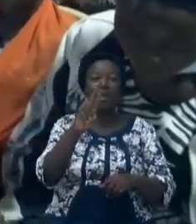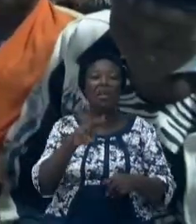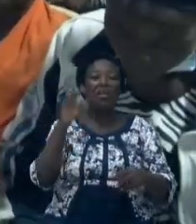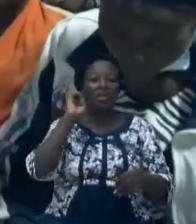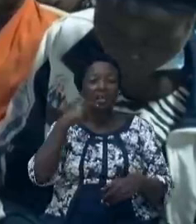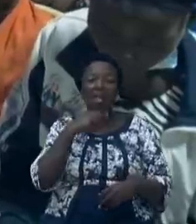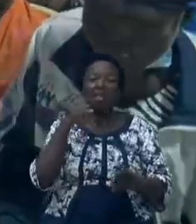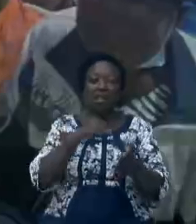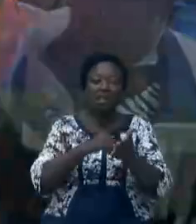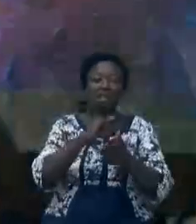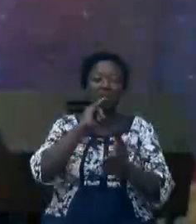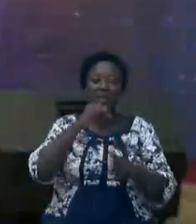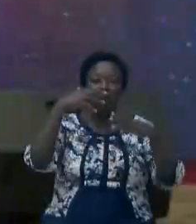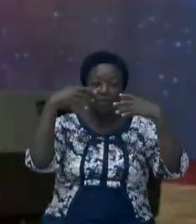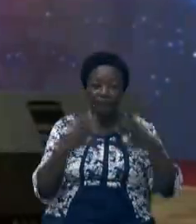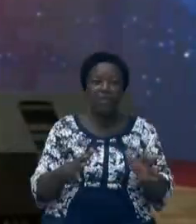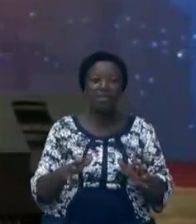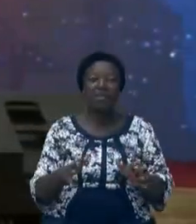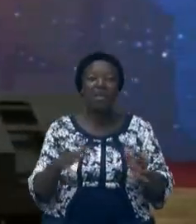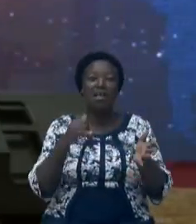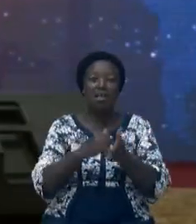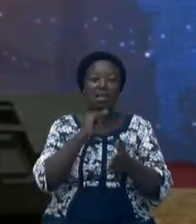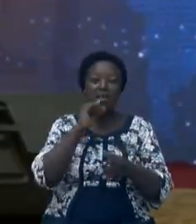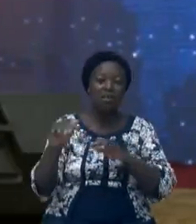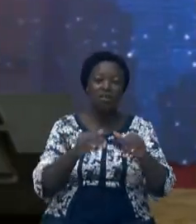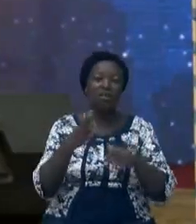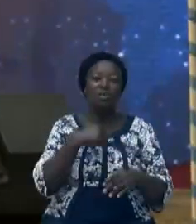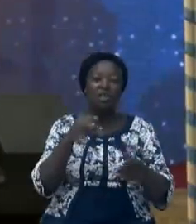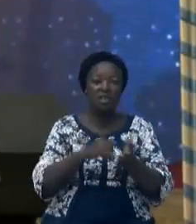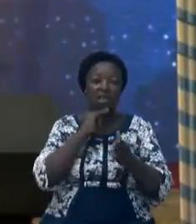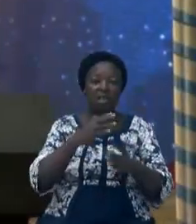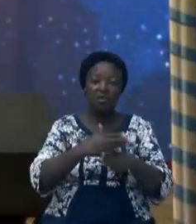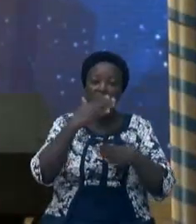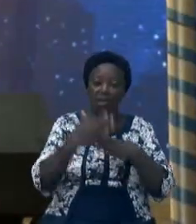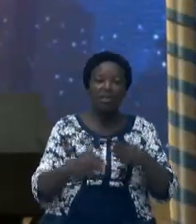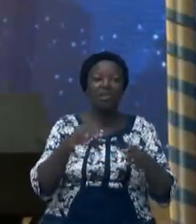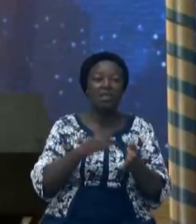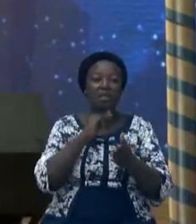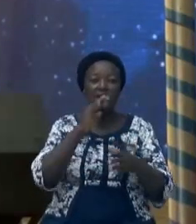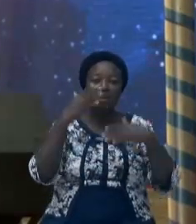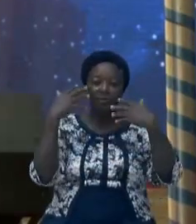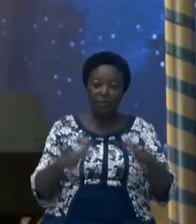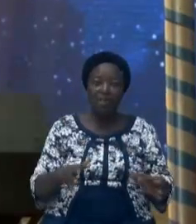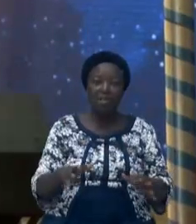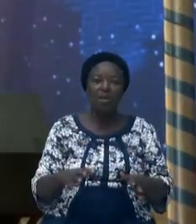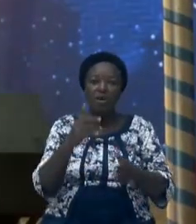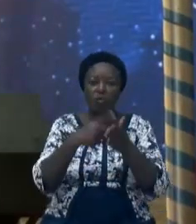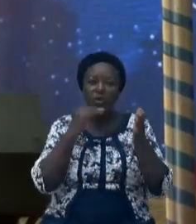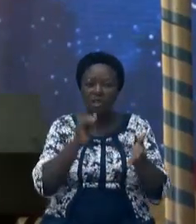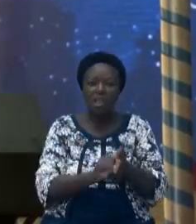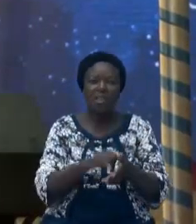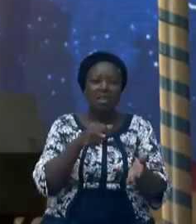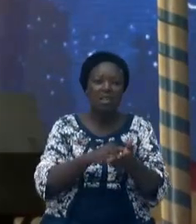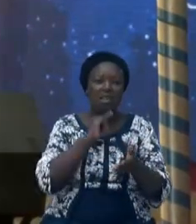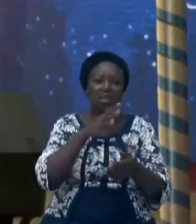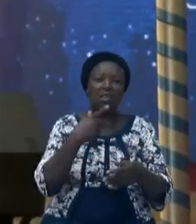dès que jésus reçu le visa il dit tout est accompli ses pairs s'est accompli c'est